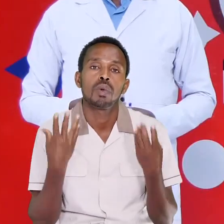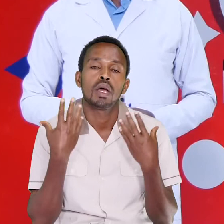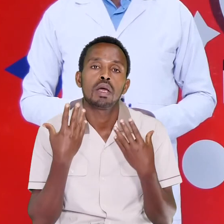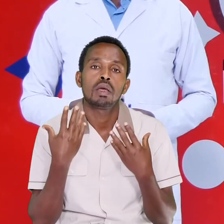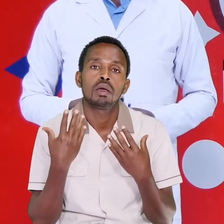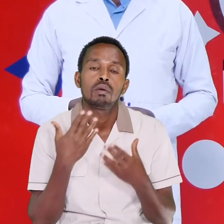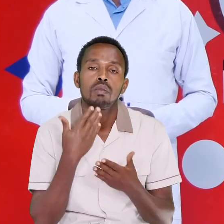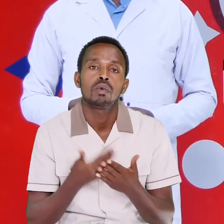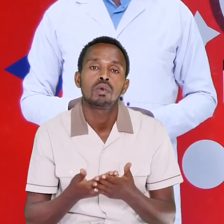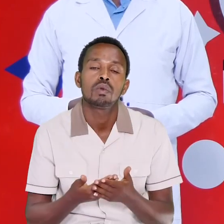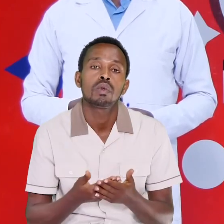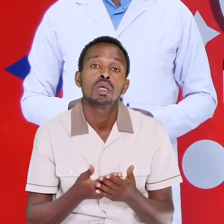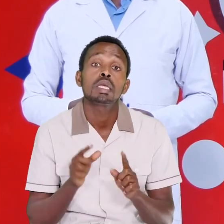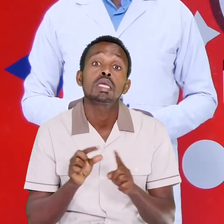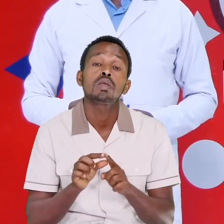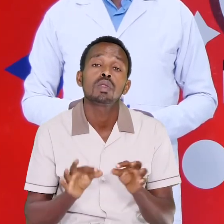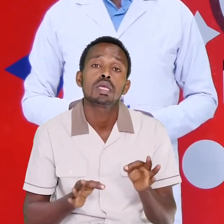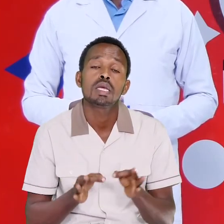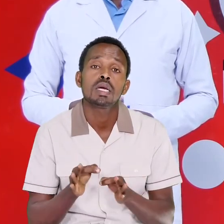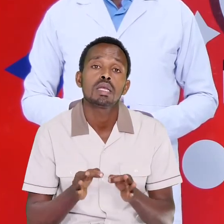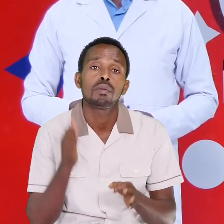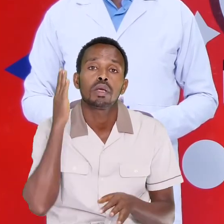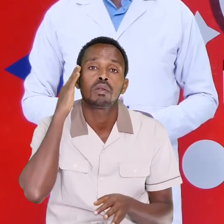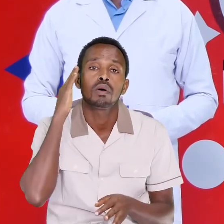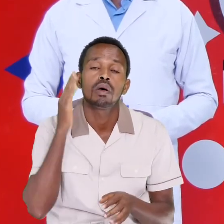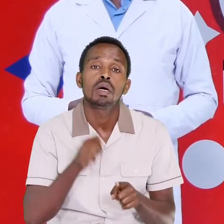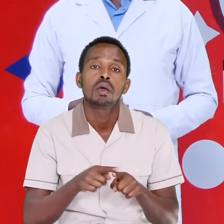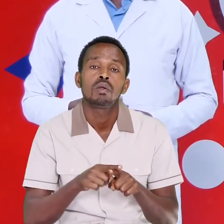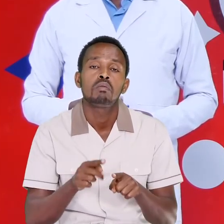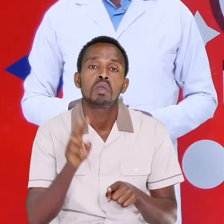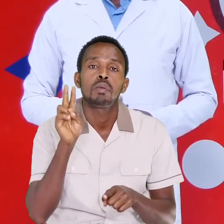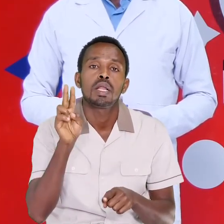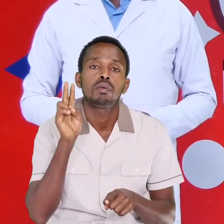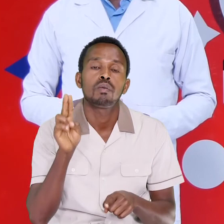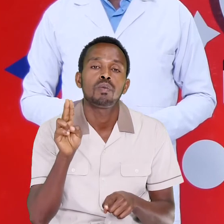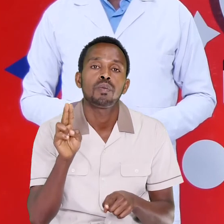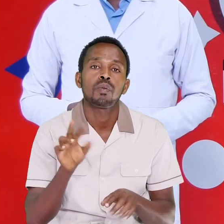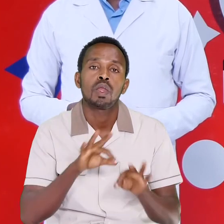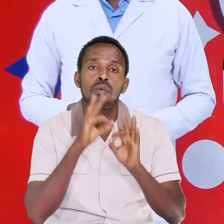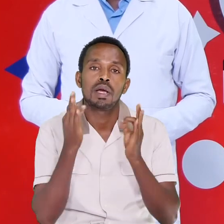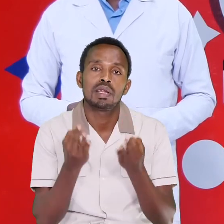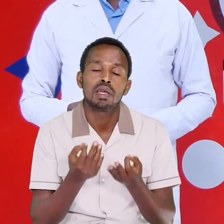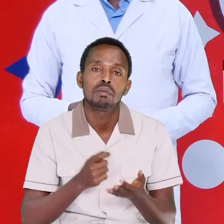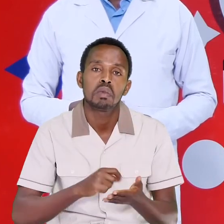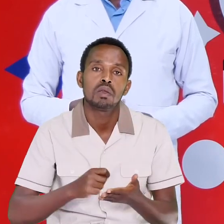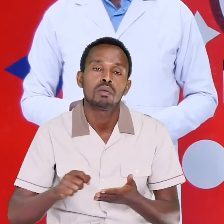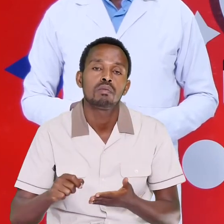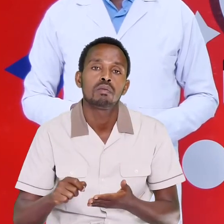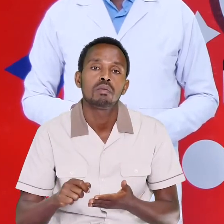Mee isinis jechoota hiika isaa beektan adda addaa lama maatii keessanitti